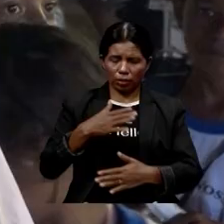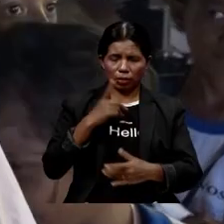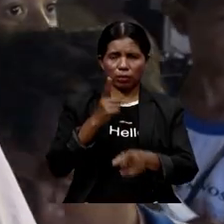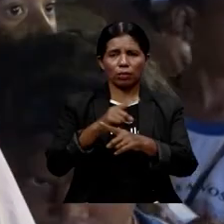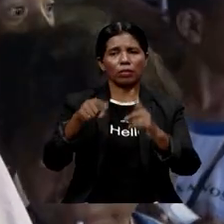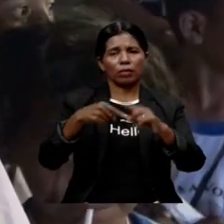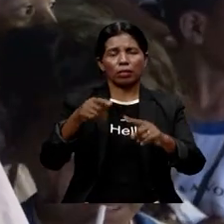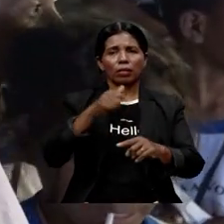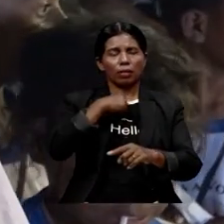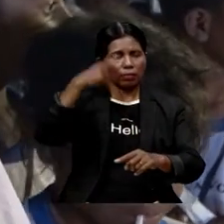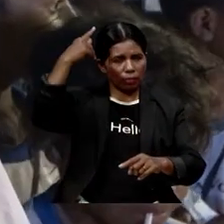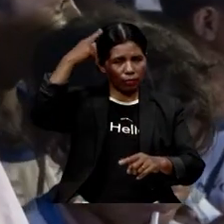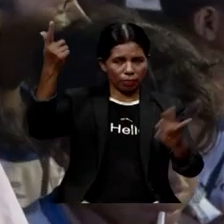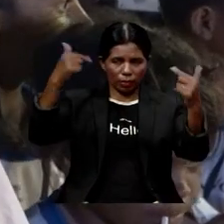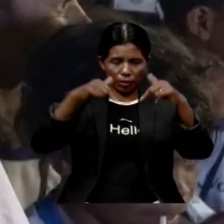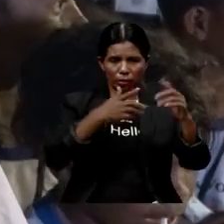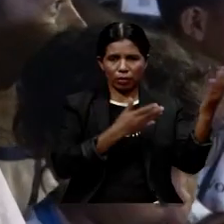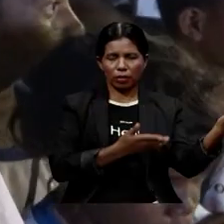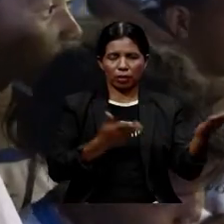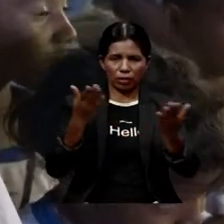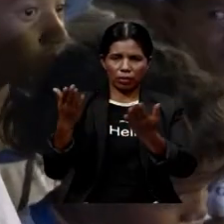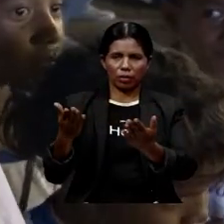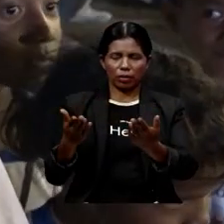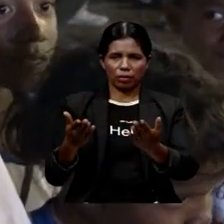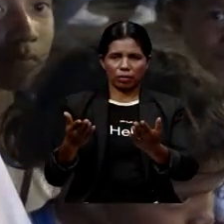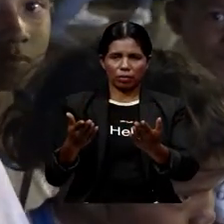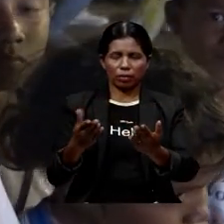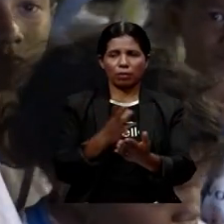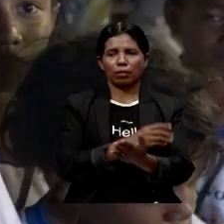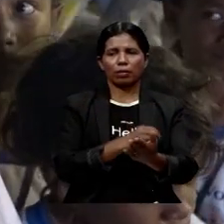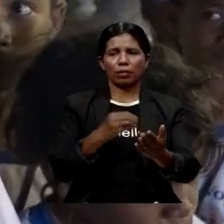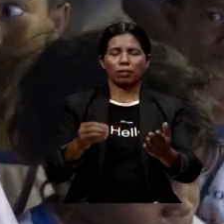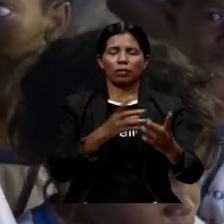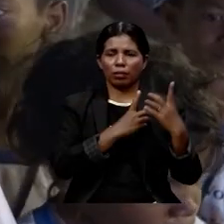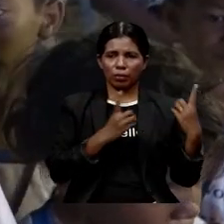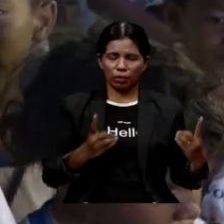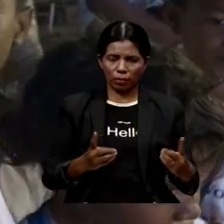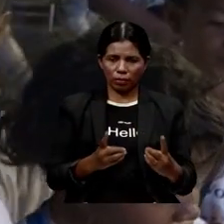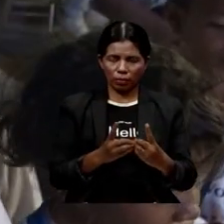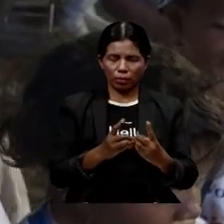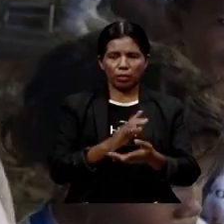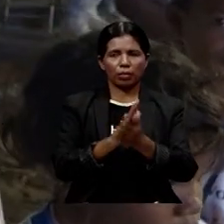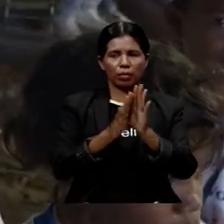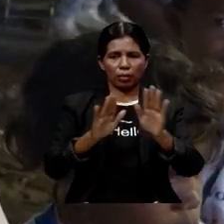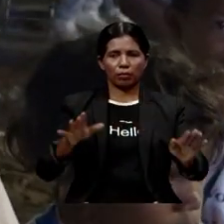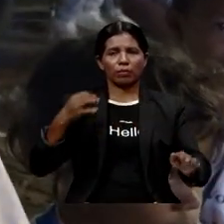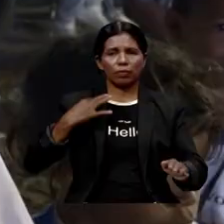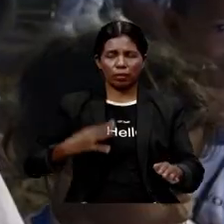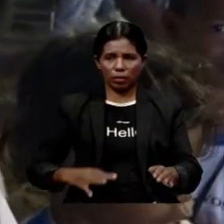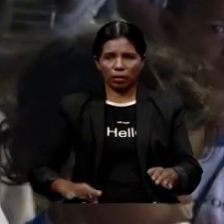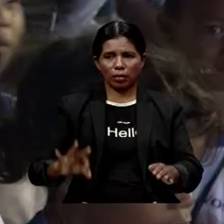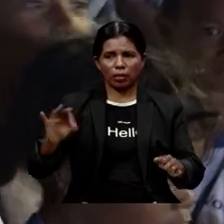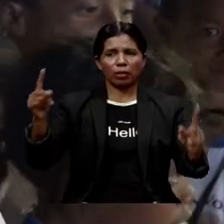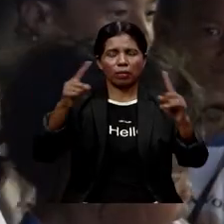mai lore relasaun domin amizade e fraternidade